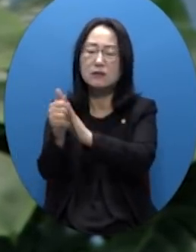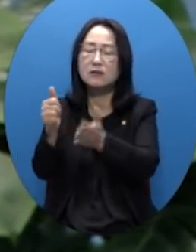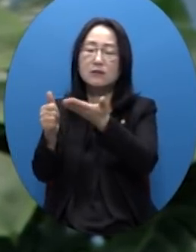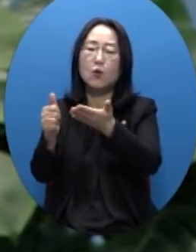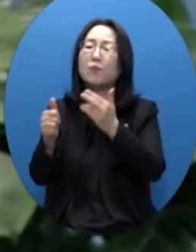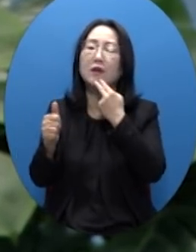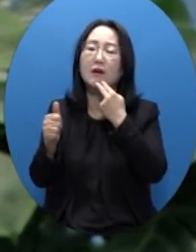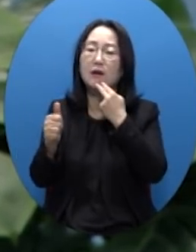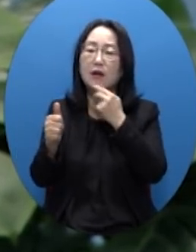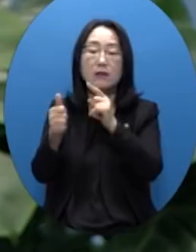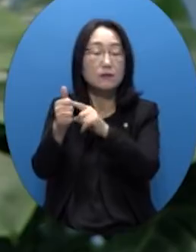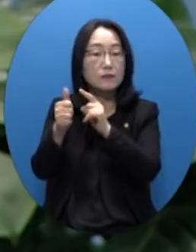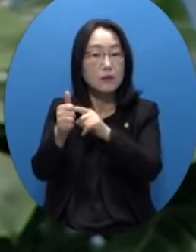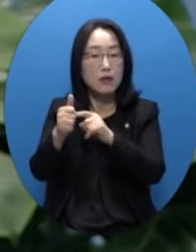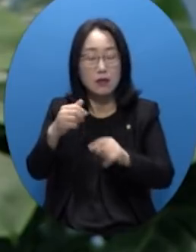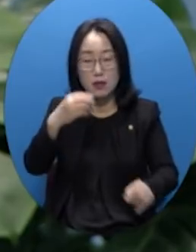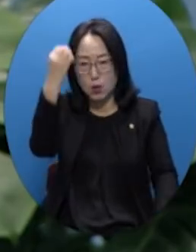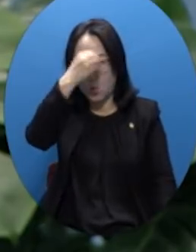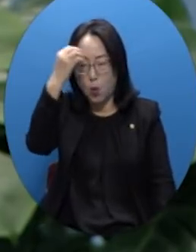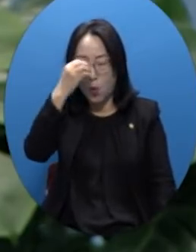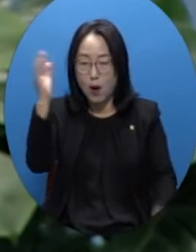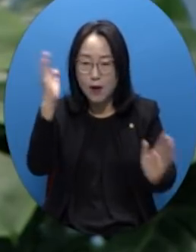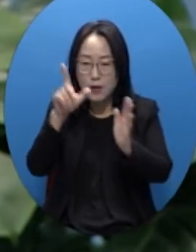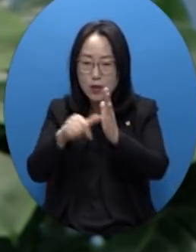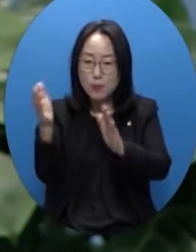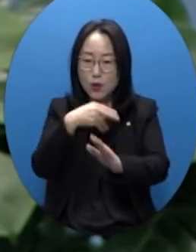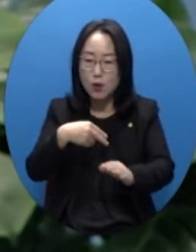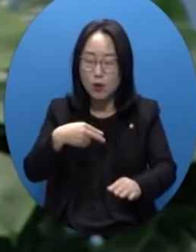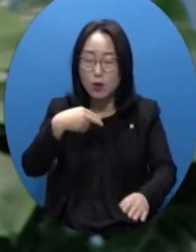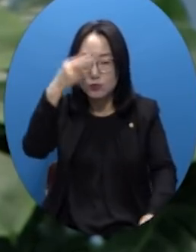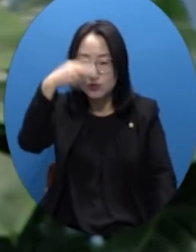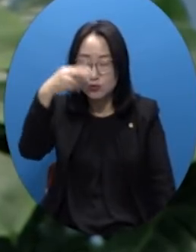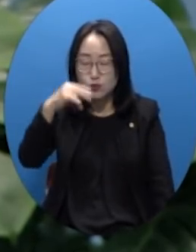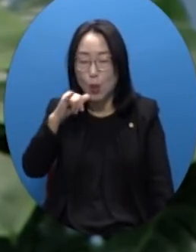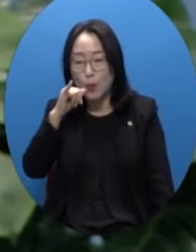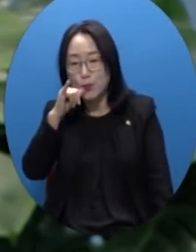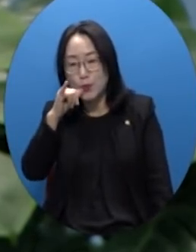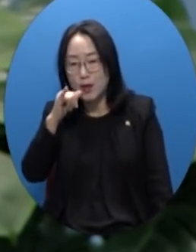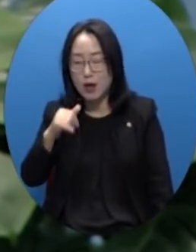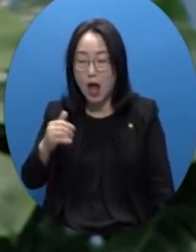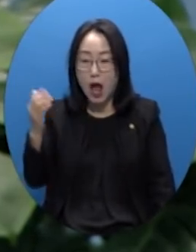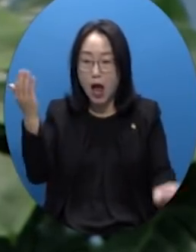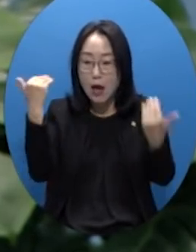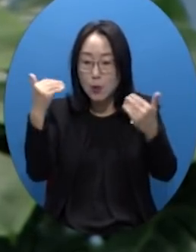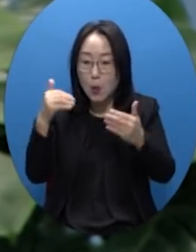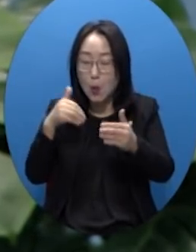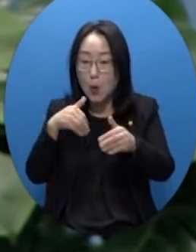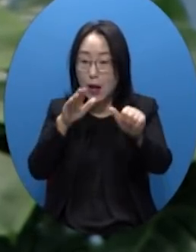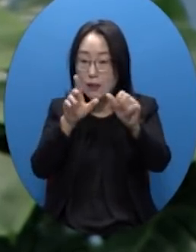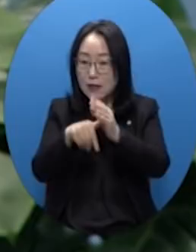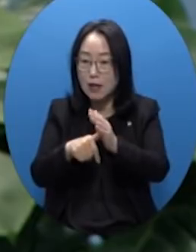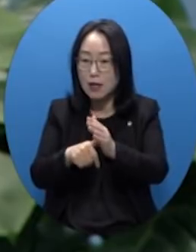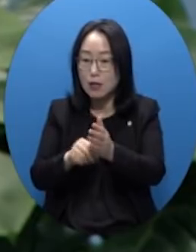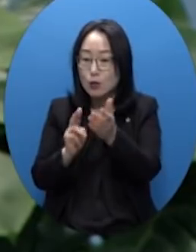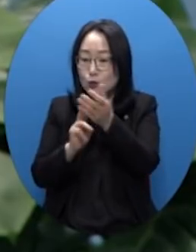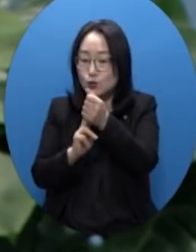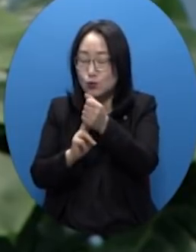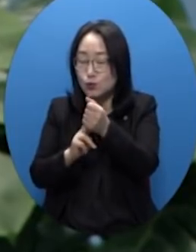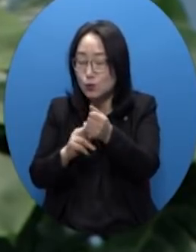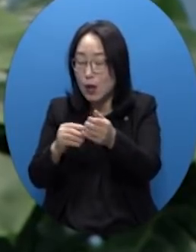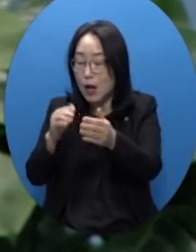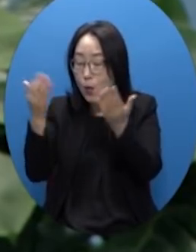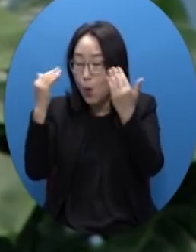고등학교 때부터 앓고 중 주자가 되서 학교 다닐 때 늘 수로 숨겨 각오가 가지고 학교에서 술을